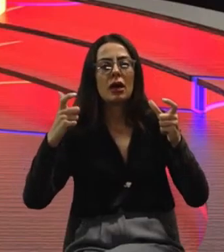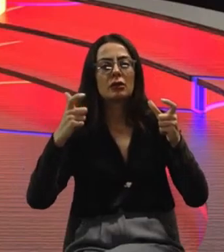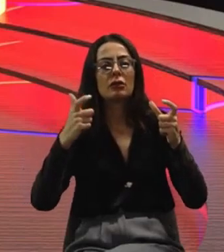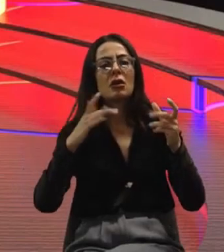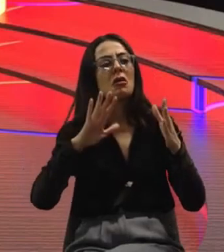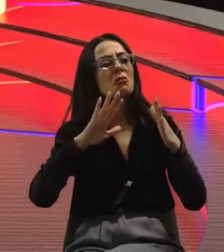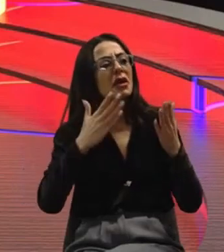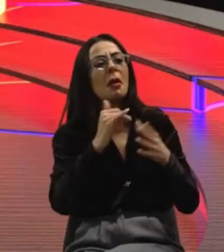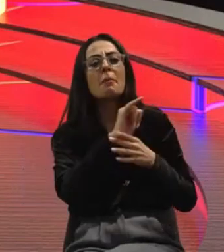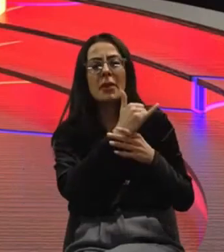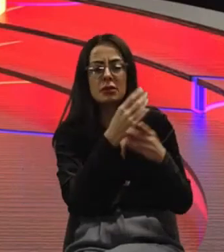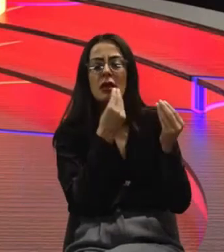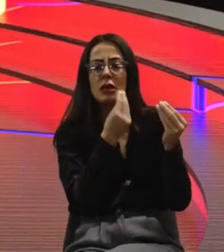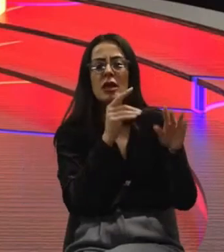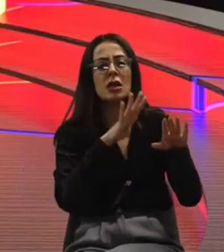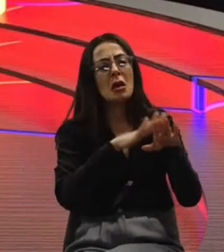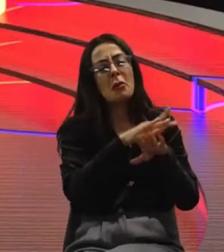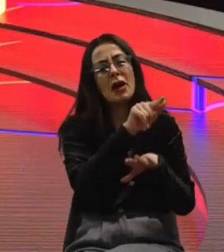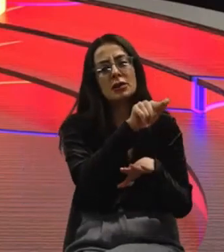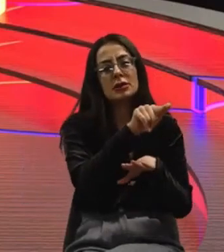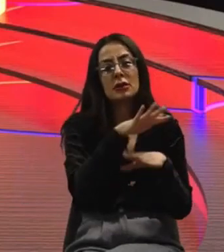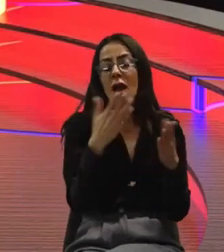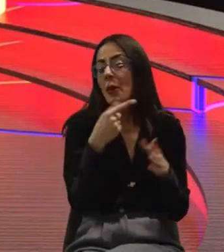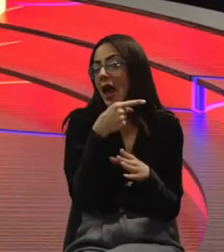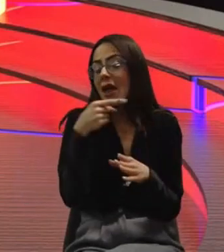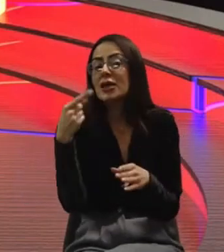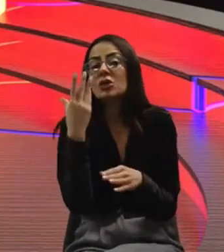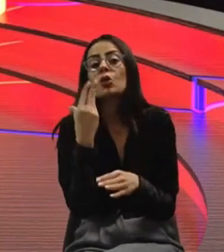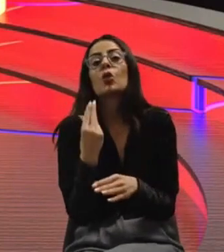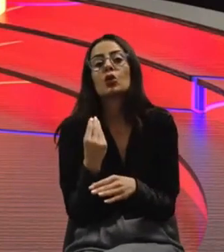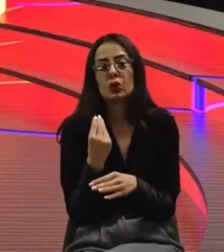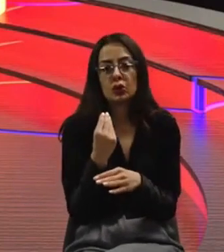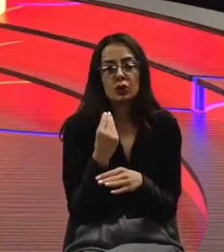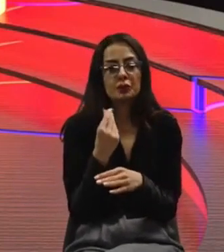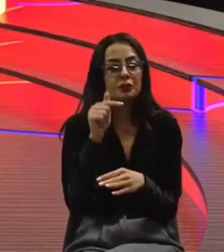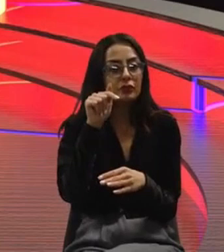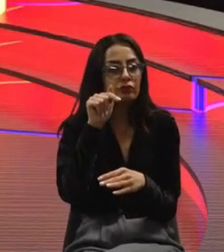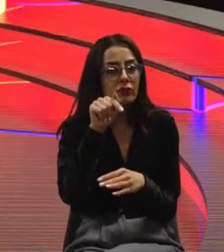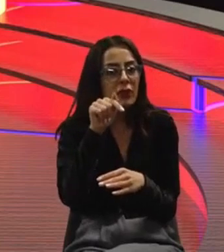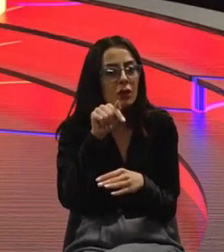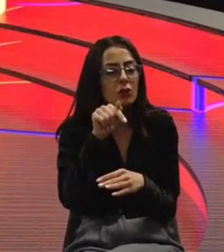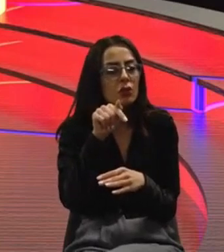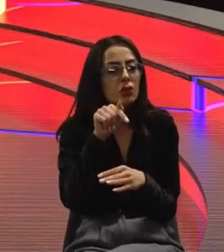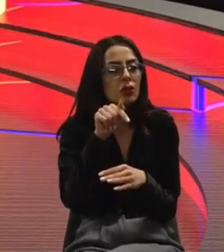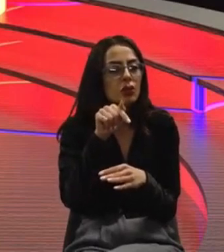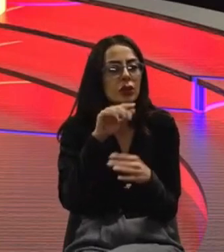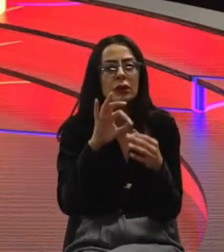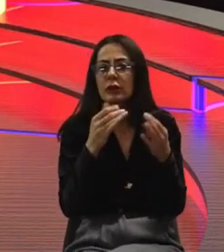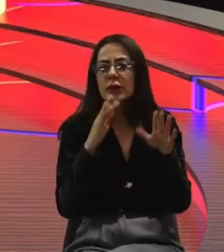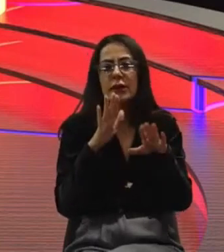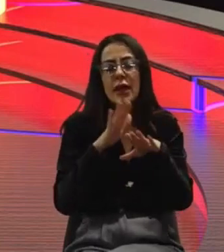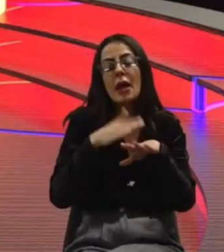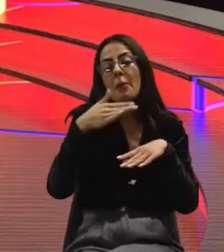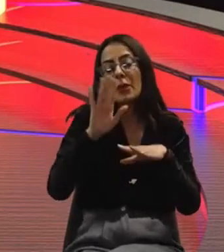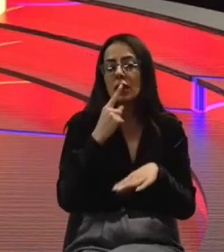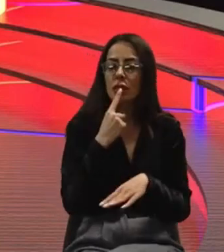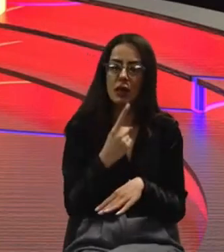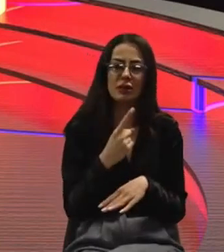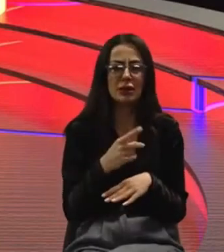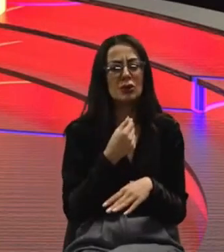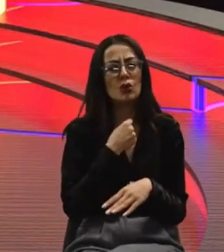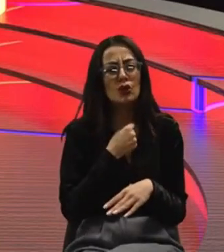zaten emin olun olmayacak Bu Neyse bunu yapalım bunun karşı Neyi yapmayı derseniz ne olur